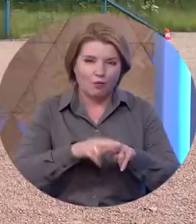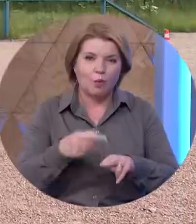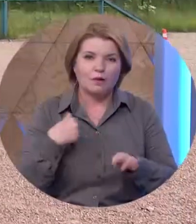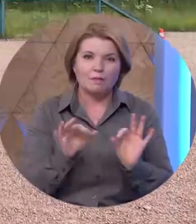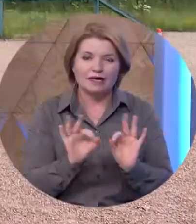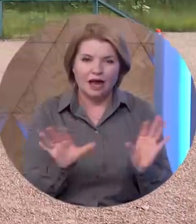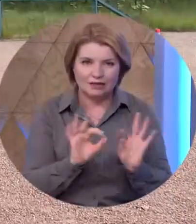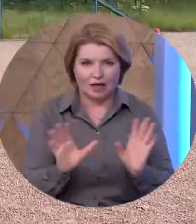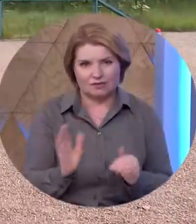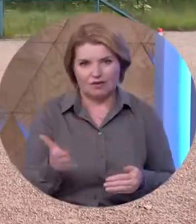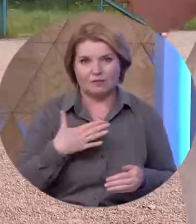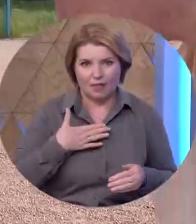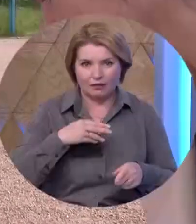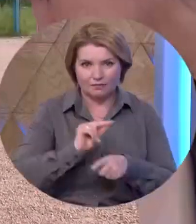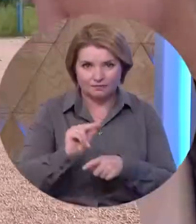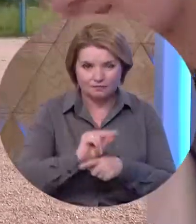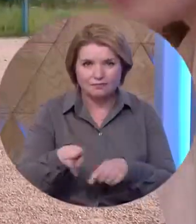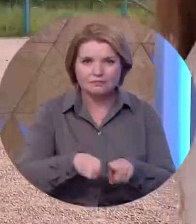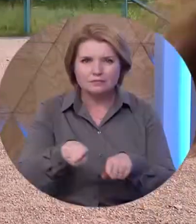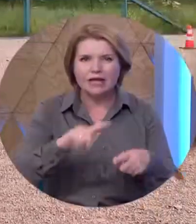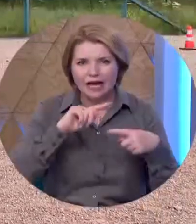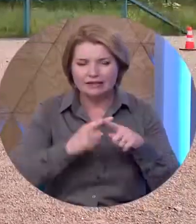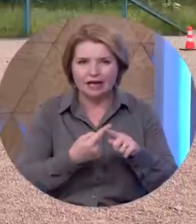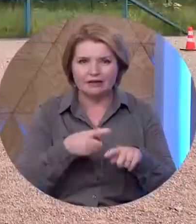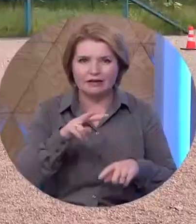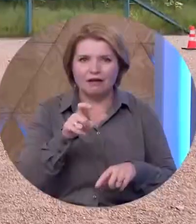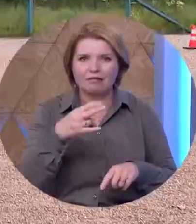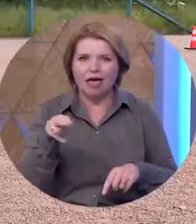и не только в наших, это техника LED, которая позволяет нам